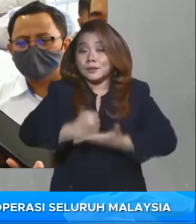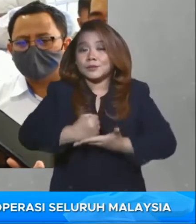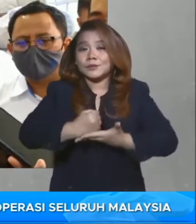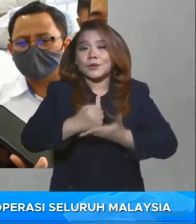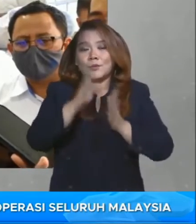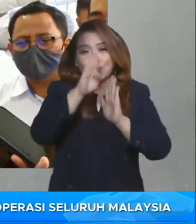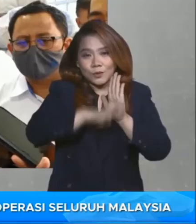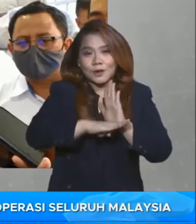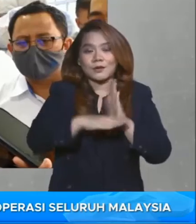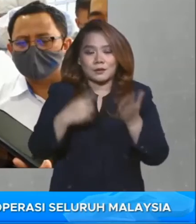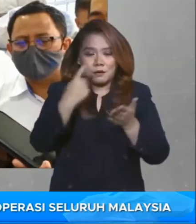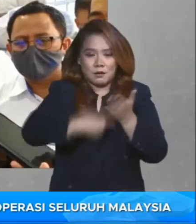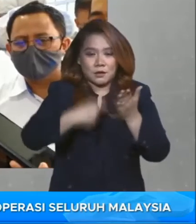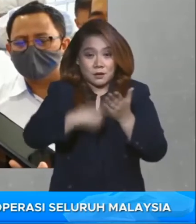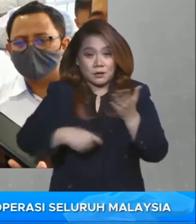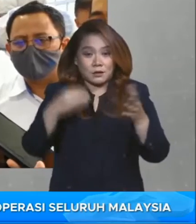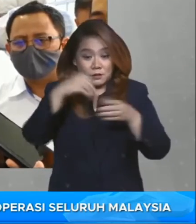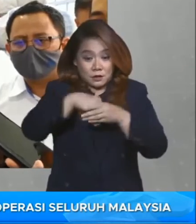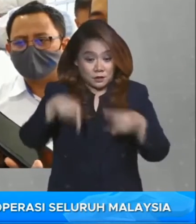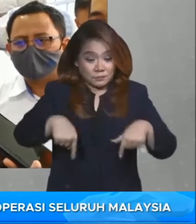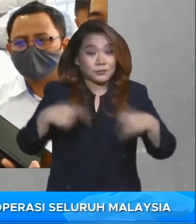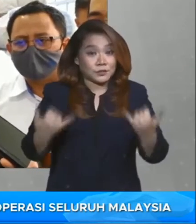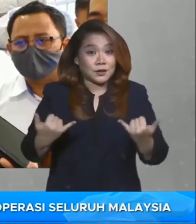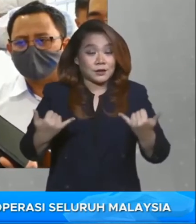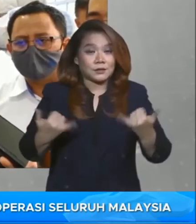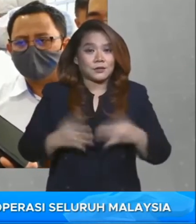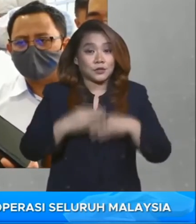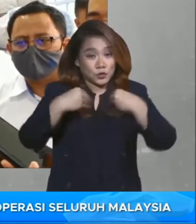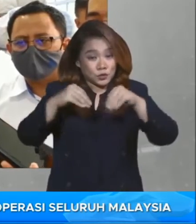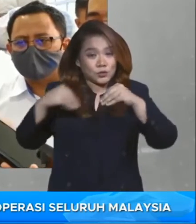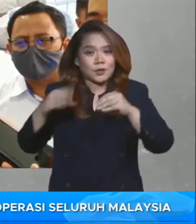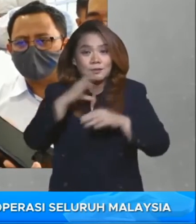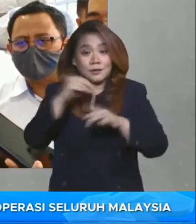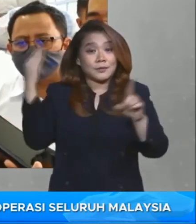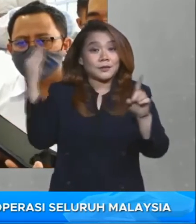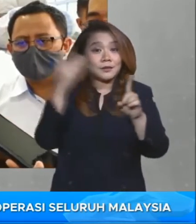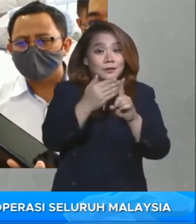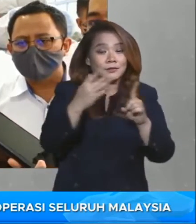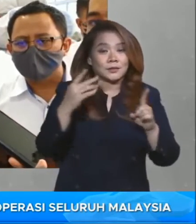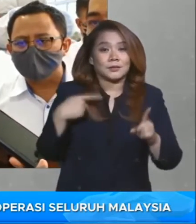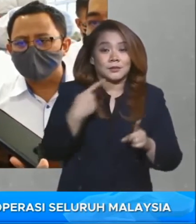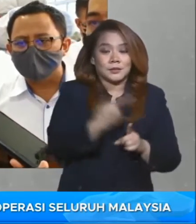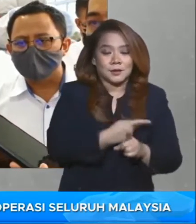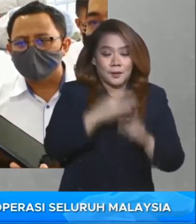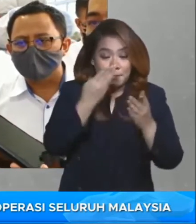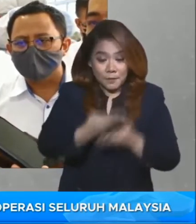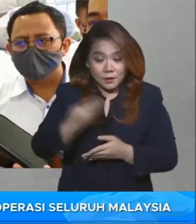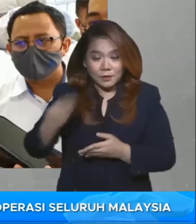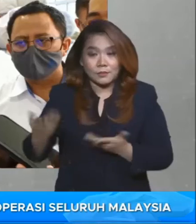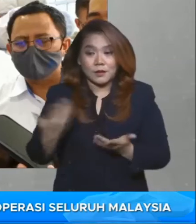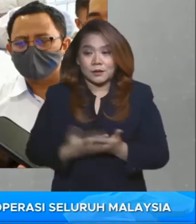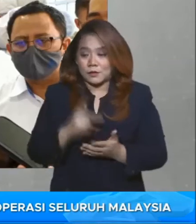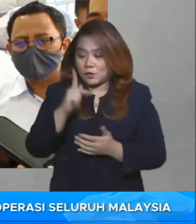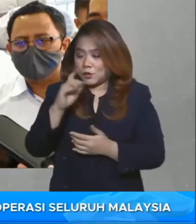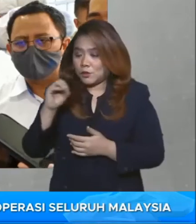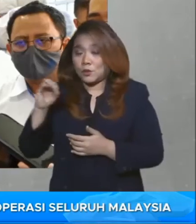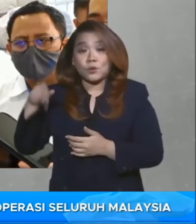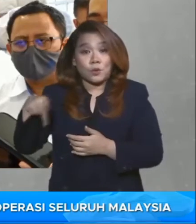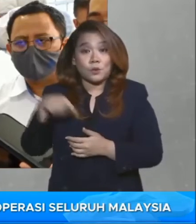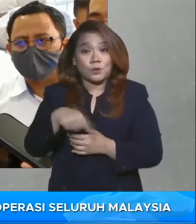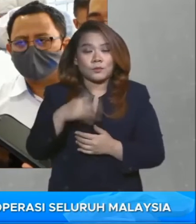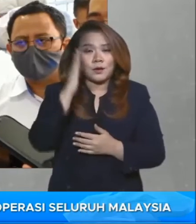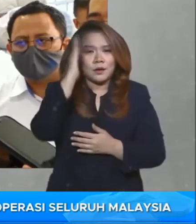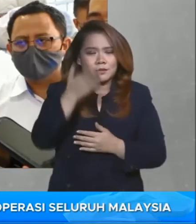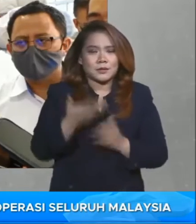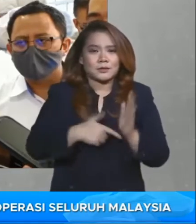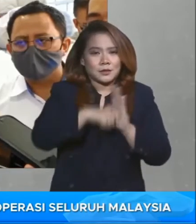mengurangkan harganya di dalam pasaran dan emas ramah kita itu barang-barang dikomen Sigmund